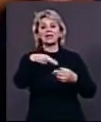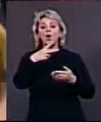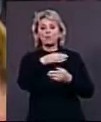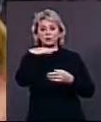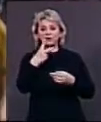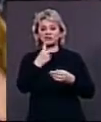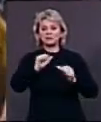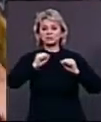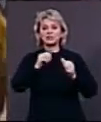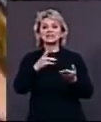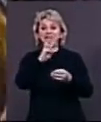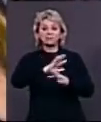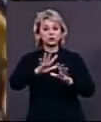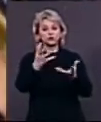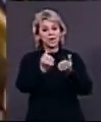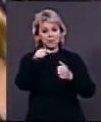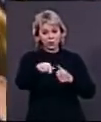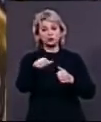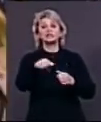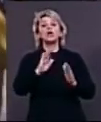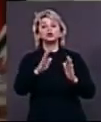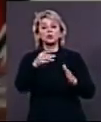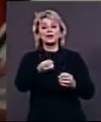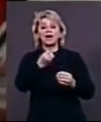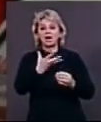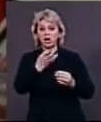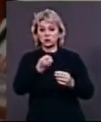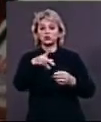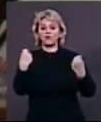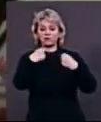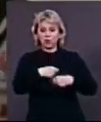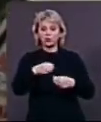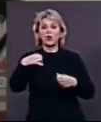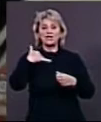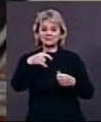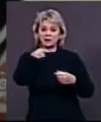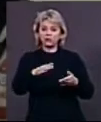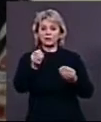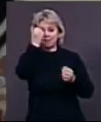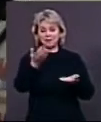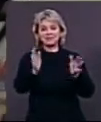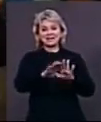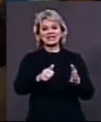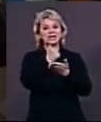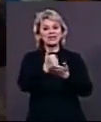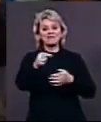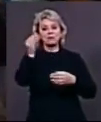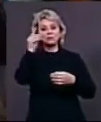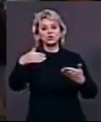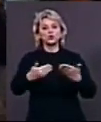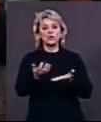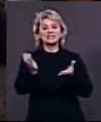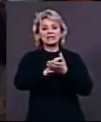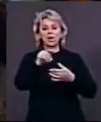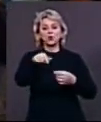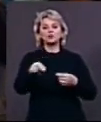спорта. Зарплату волонтеры, конечно, не получат, разве что красивую форму и рабочие смартфоны на память оставят. Главное – впечатление и новые